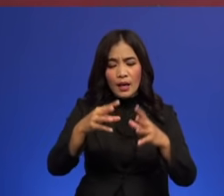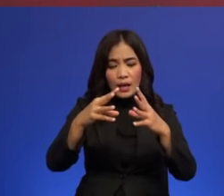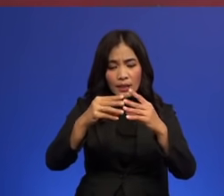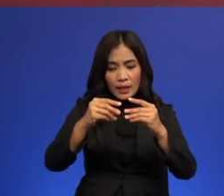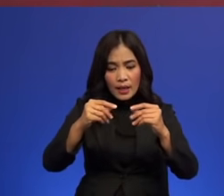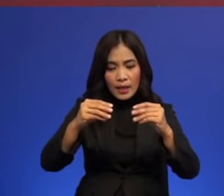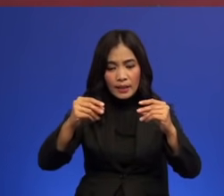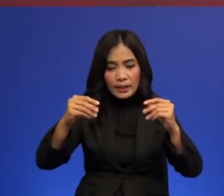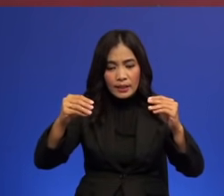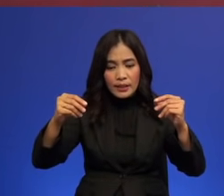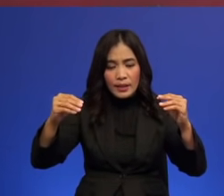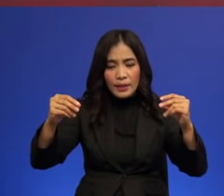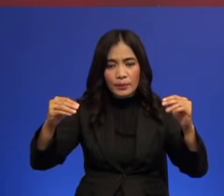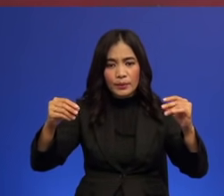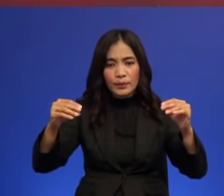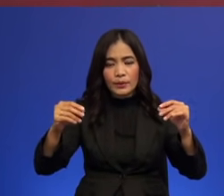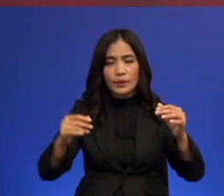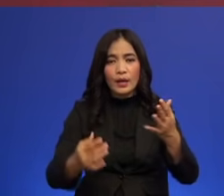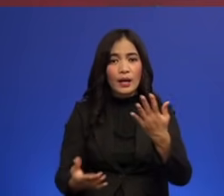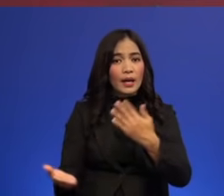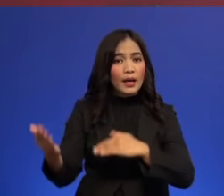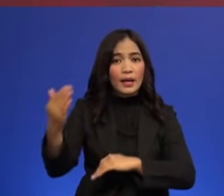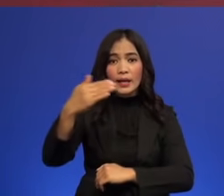Sesungguhnya dari debu